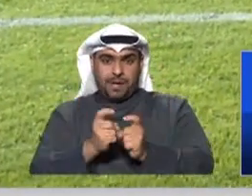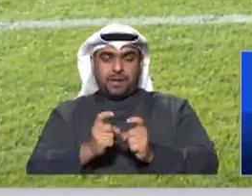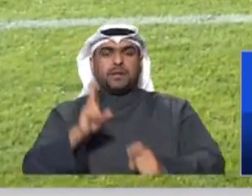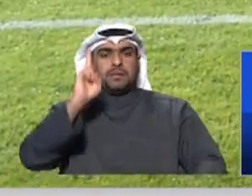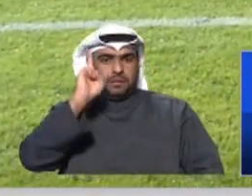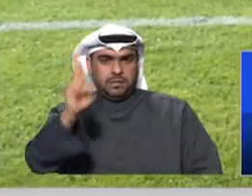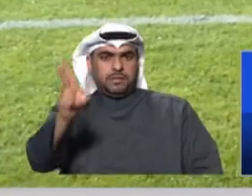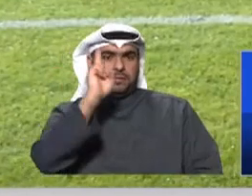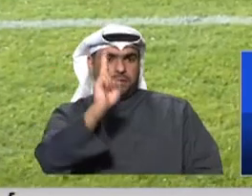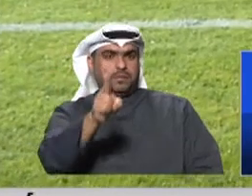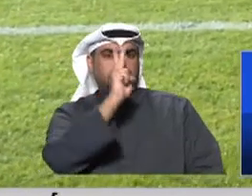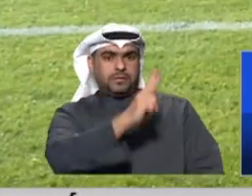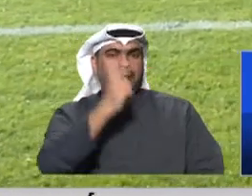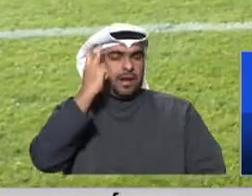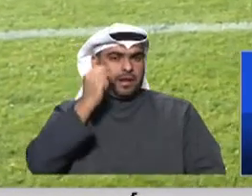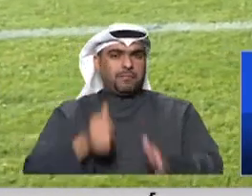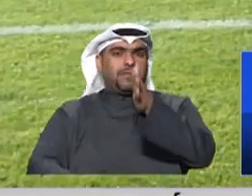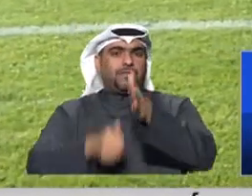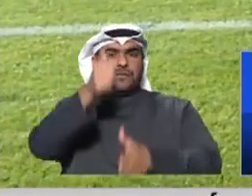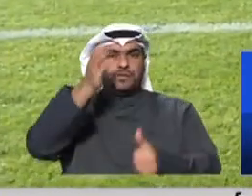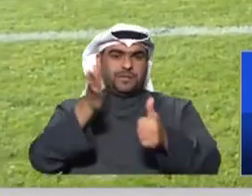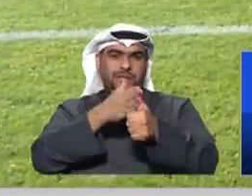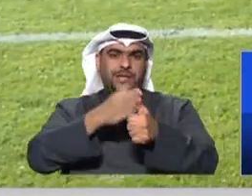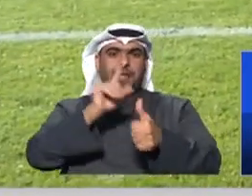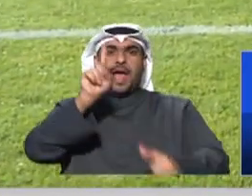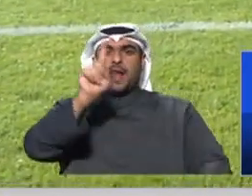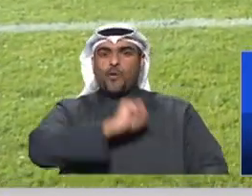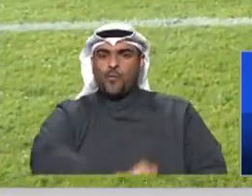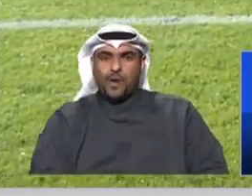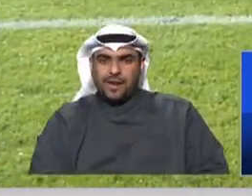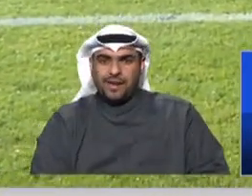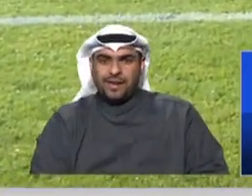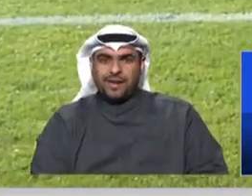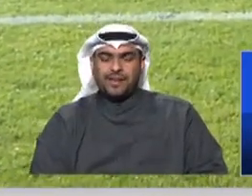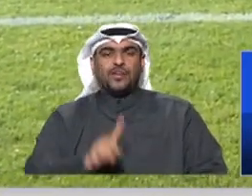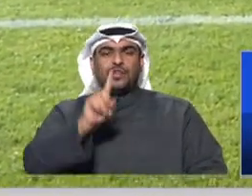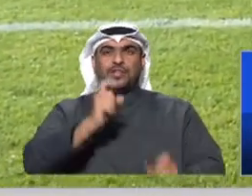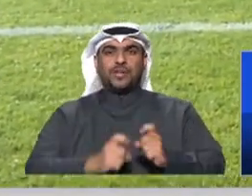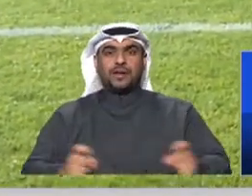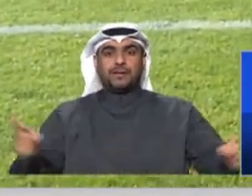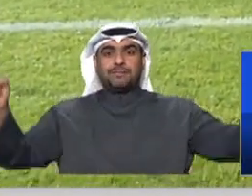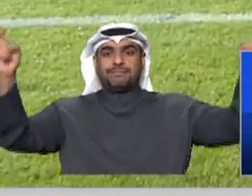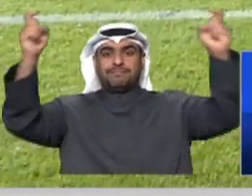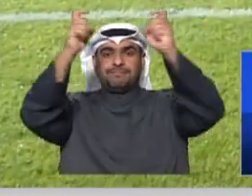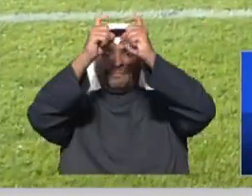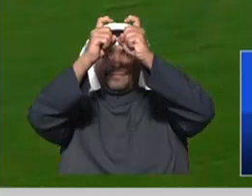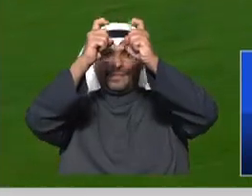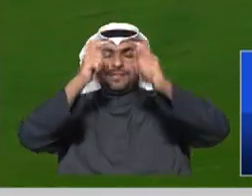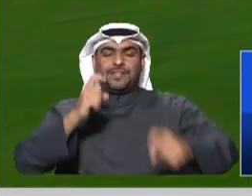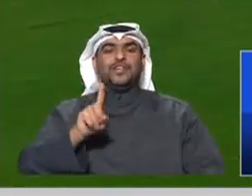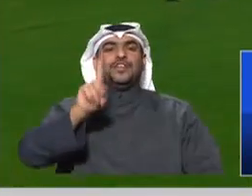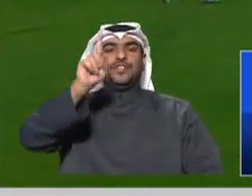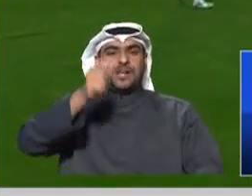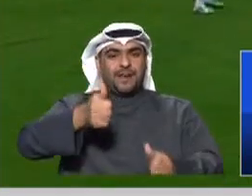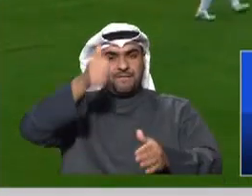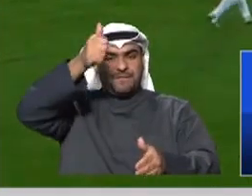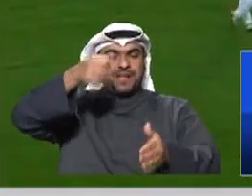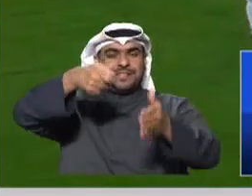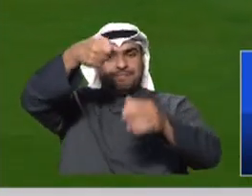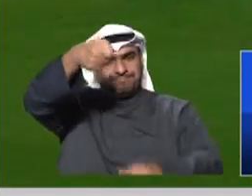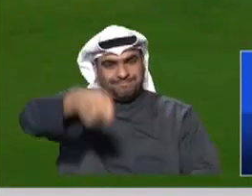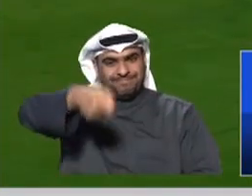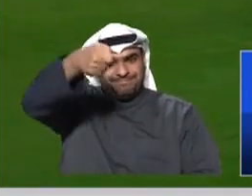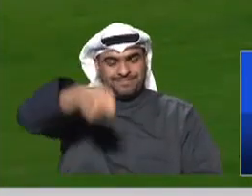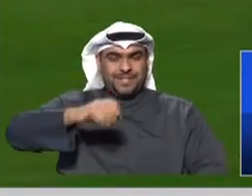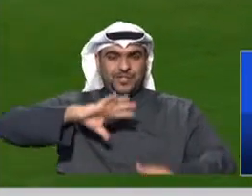نوصل لأعلى مستويات، أن نكون إن شاء الله في الفاينل ونصافح السيدي صاحب سمو الأمير. وفي لقاء